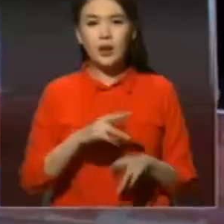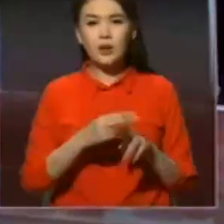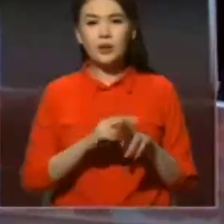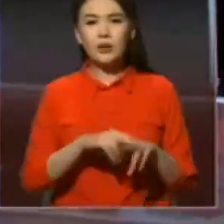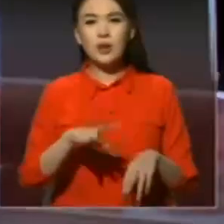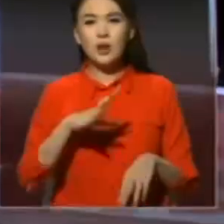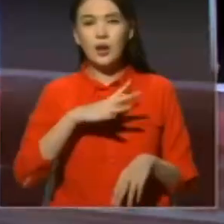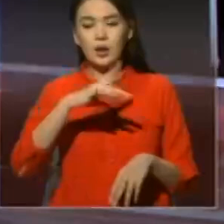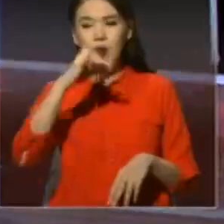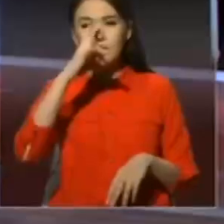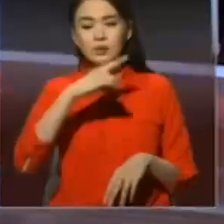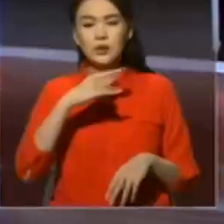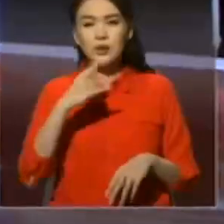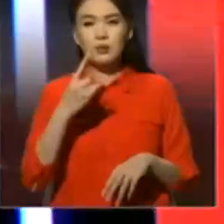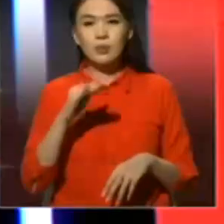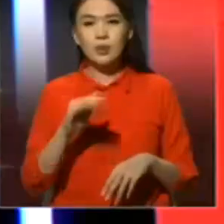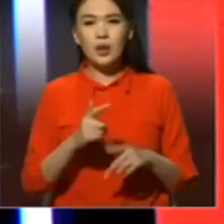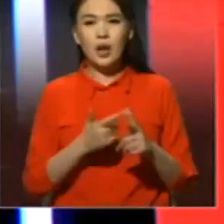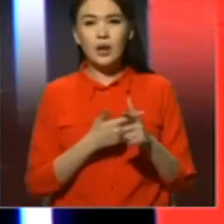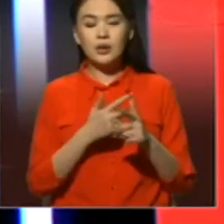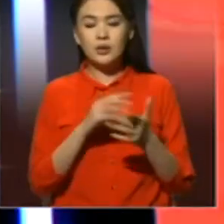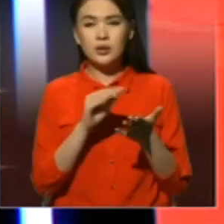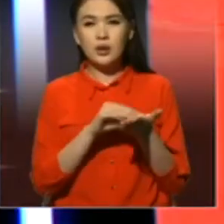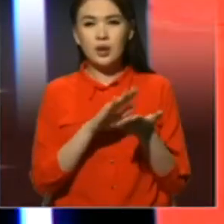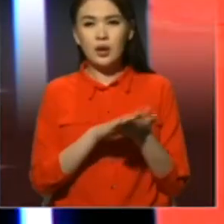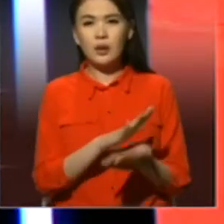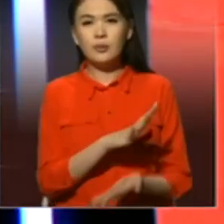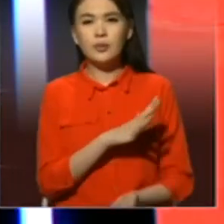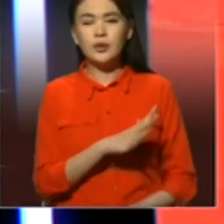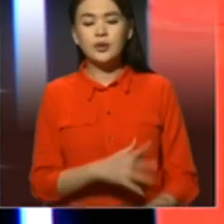ат мінгізген. Шығарыңыздаршы.